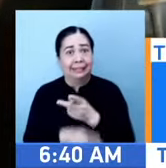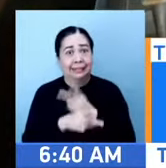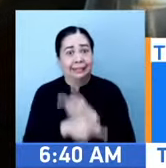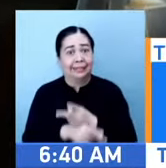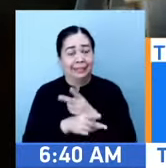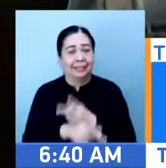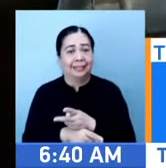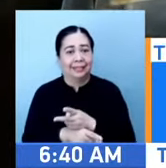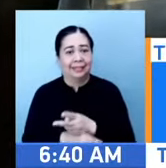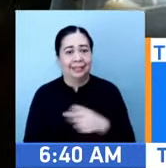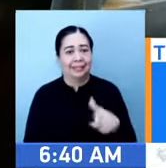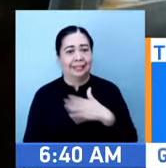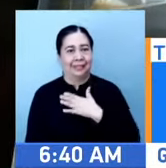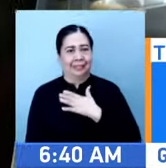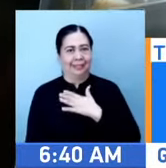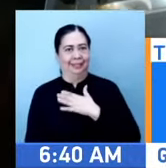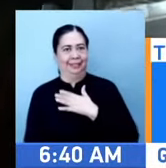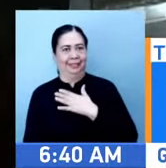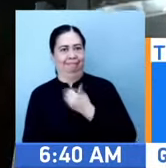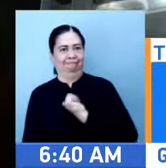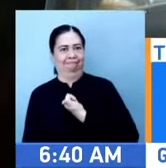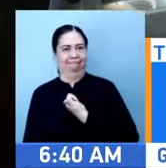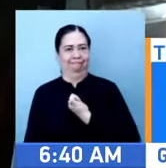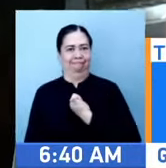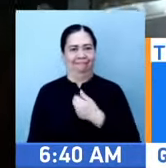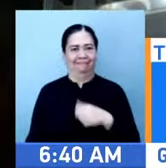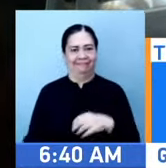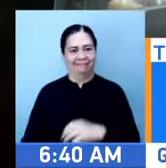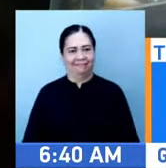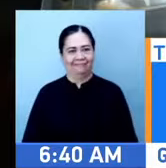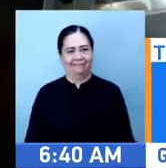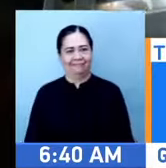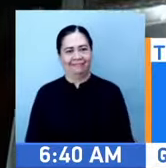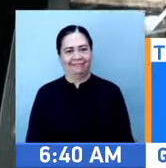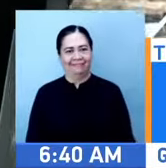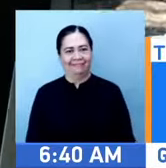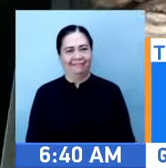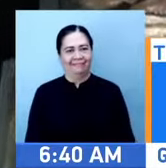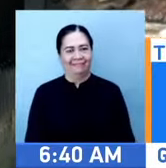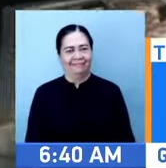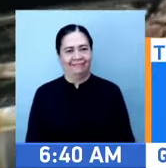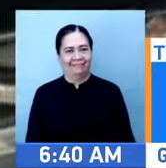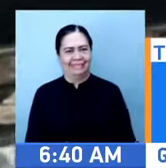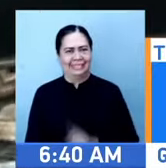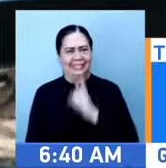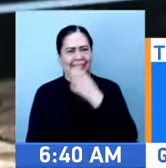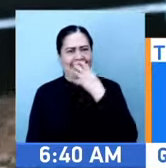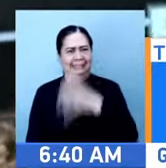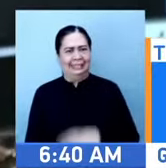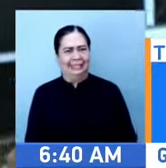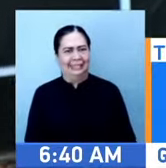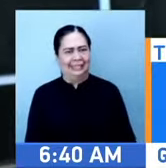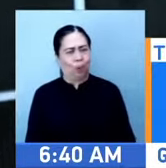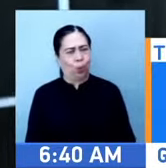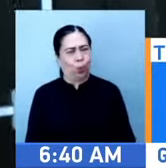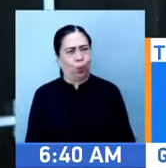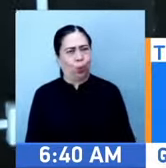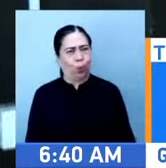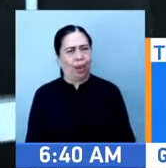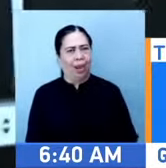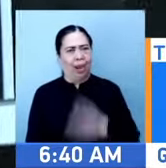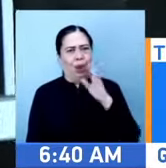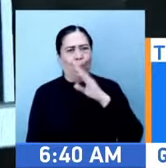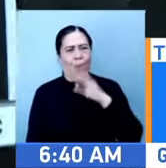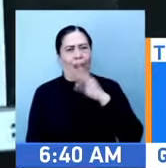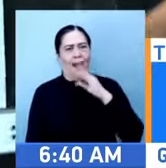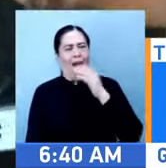to, bahala dito. Ayan! Mainit na mainit. Sing init ng panahon natin. Yes,